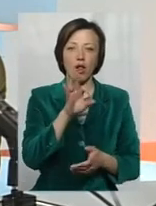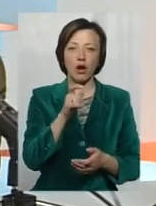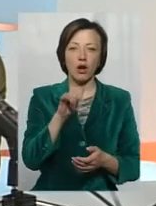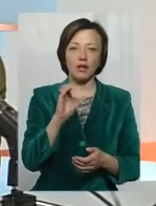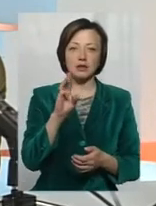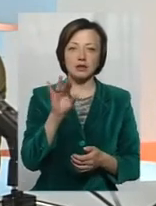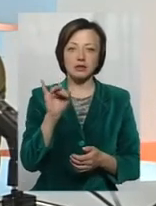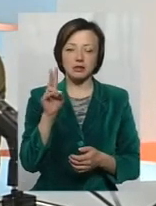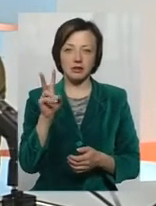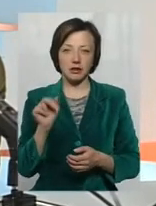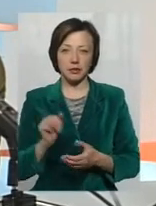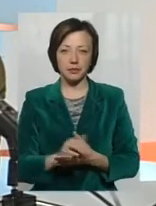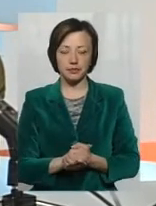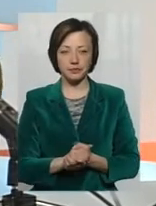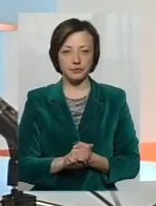забезпечення.